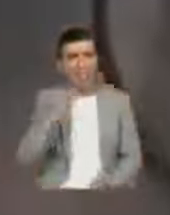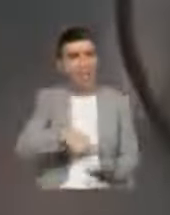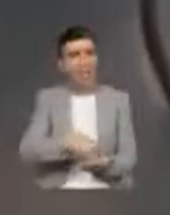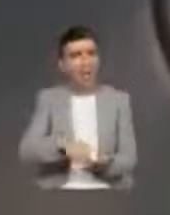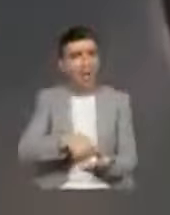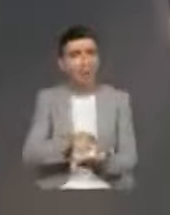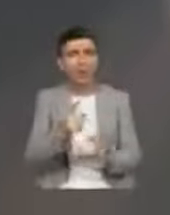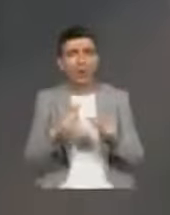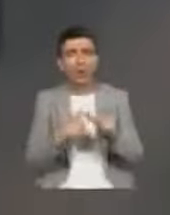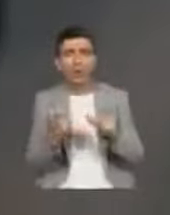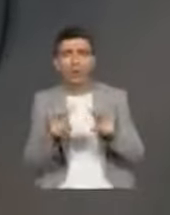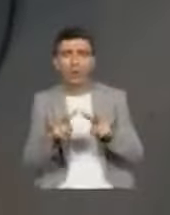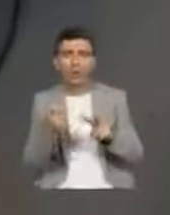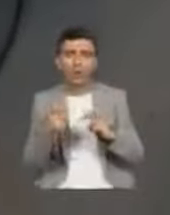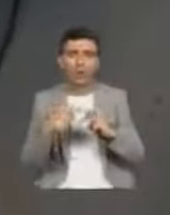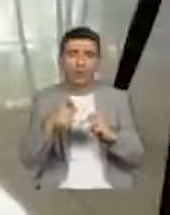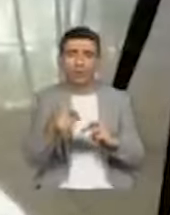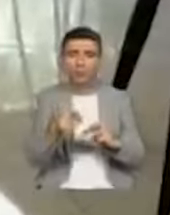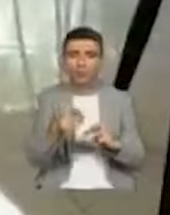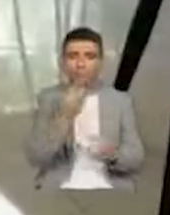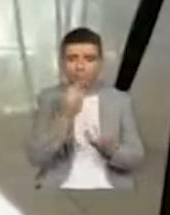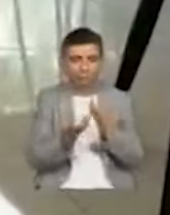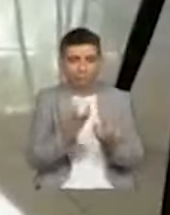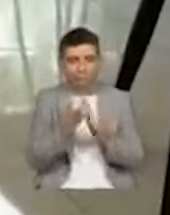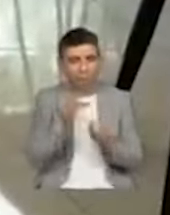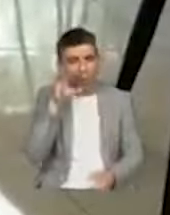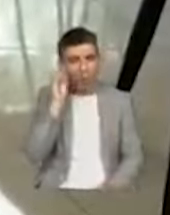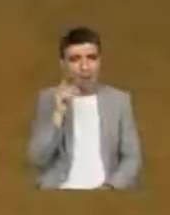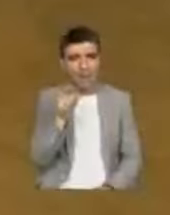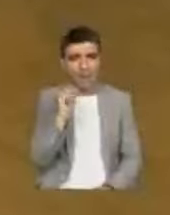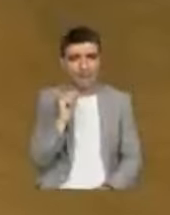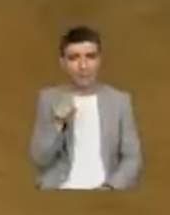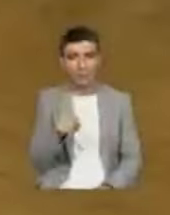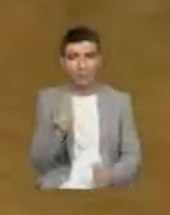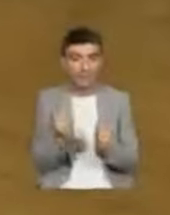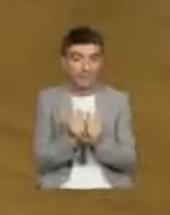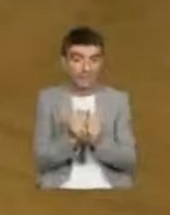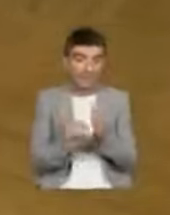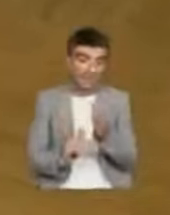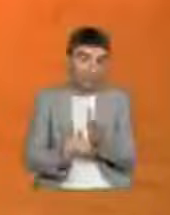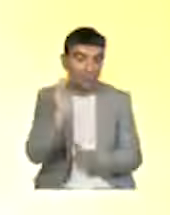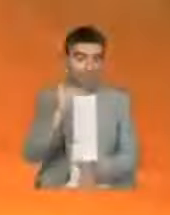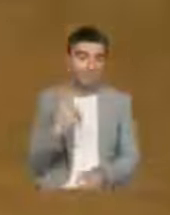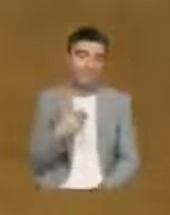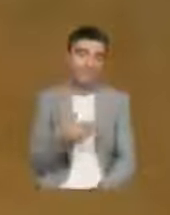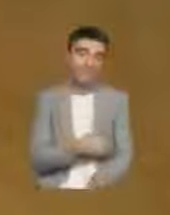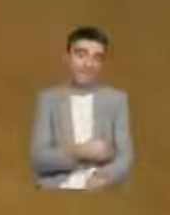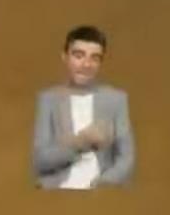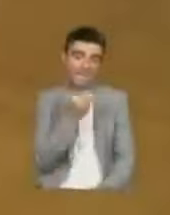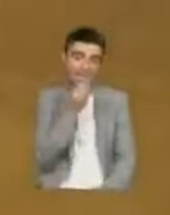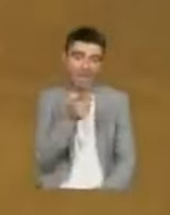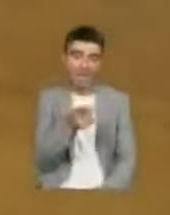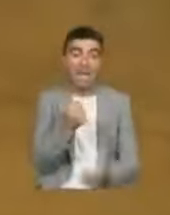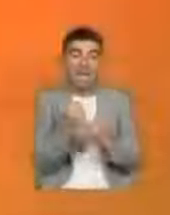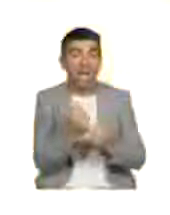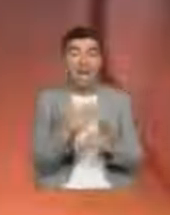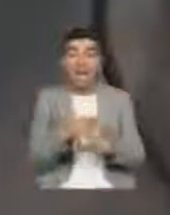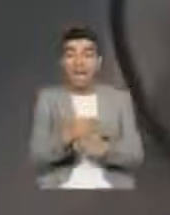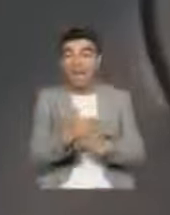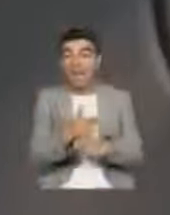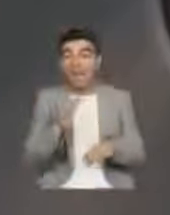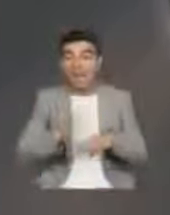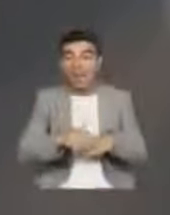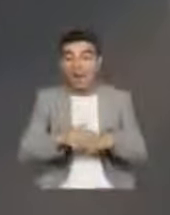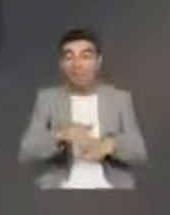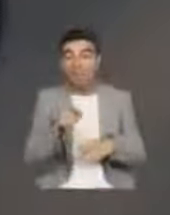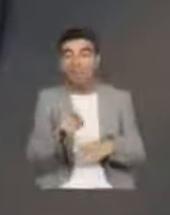ve sumurunun tarifini öğrendi. Bunlarla büyüdük biz. Bizim yöresel lezzetlerimiz. Bayat ekmeklerden yapılan